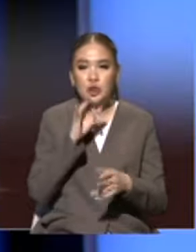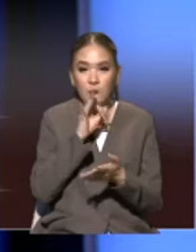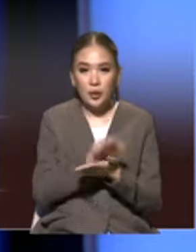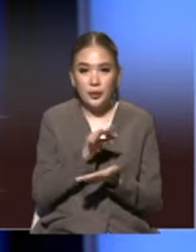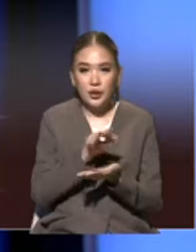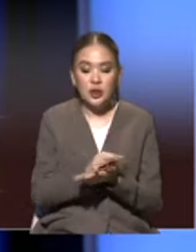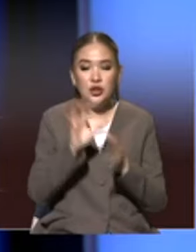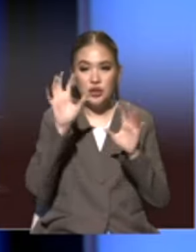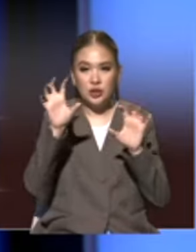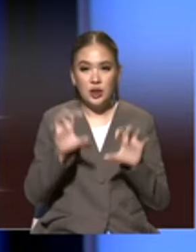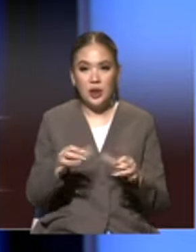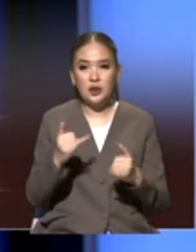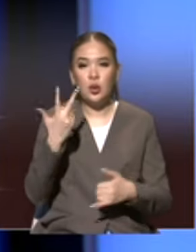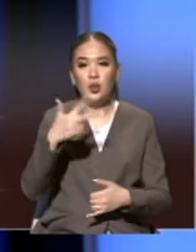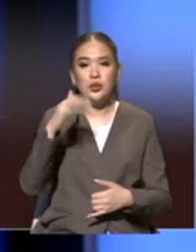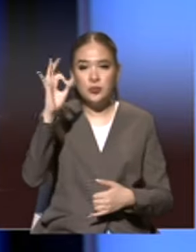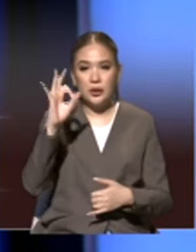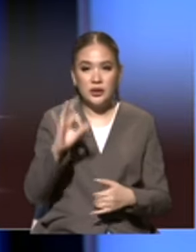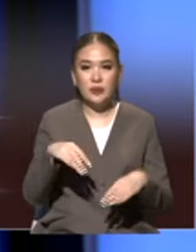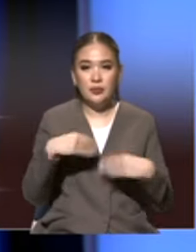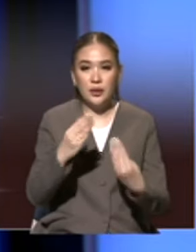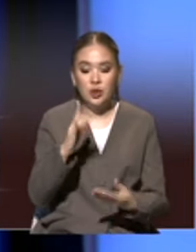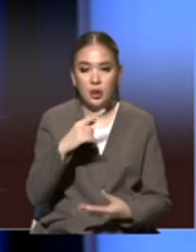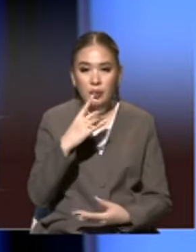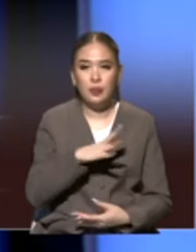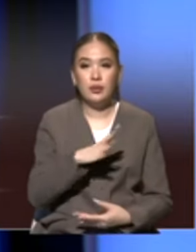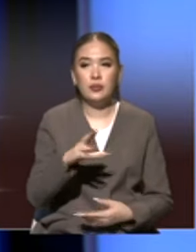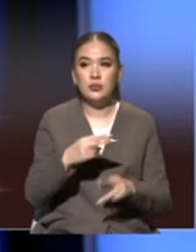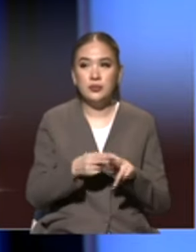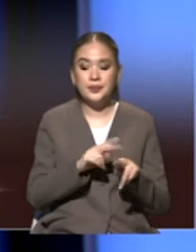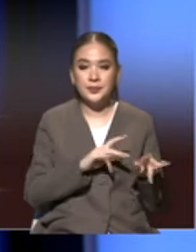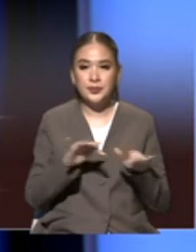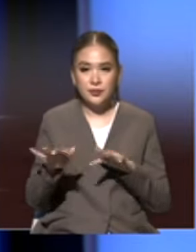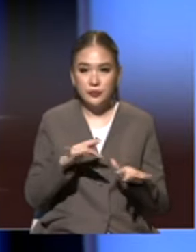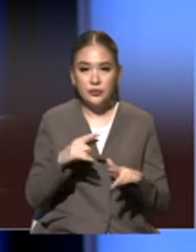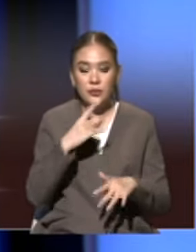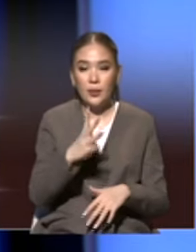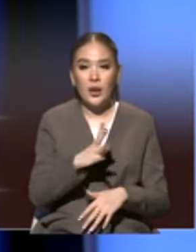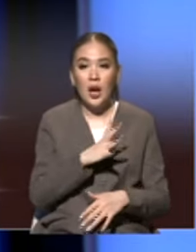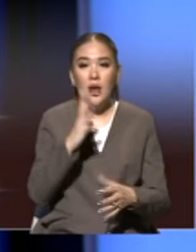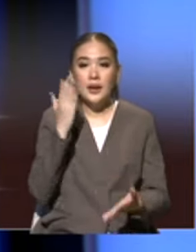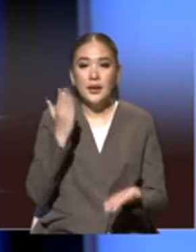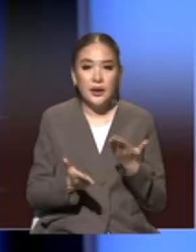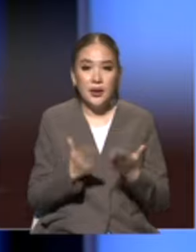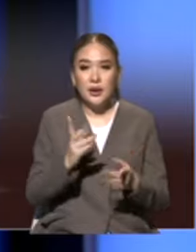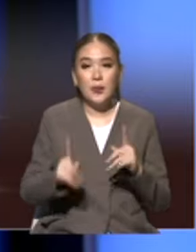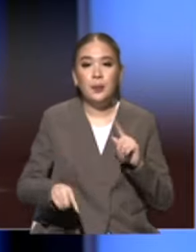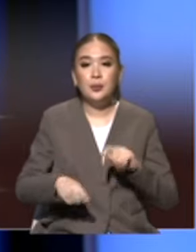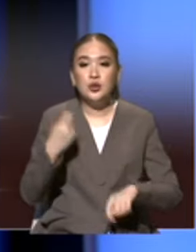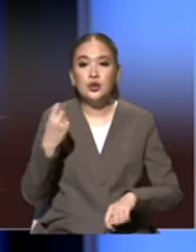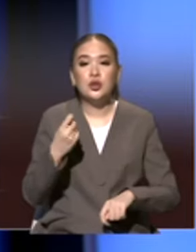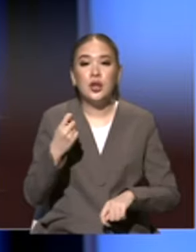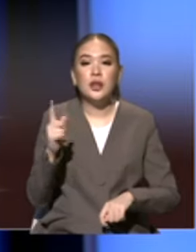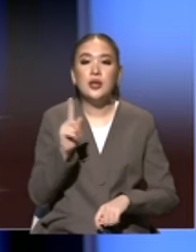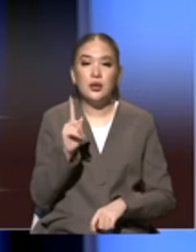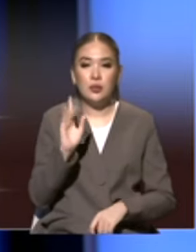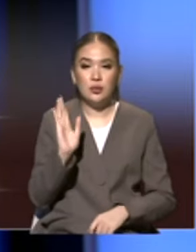айтып отырық, жаңа 30% береді деген, сол субподрядқа, қосалқы мердігерлерге. А егер де оны бұзған жағдайда не,